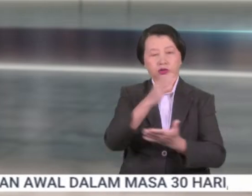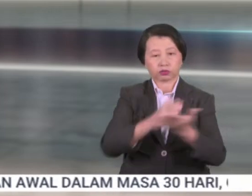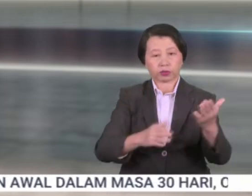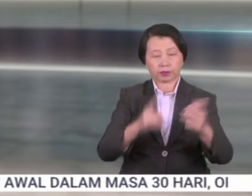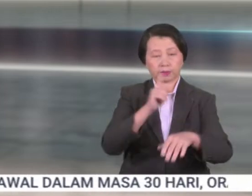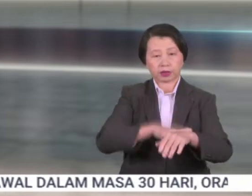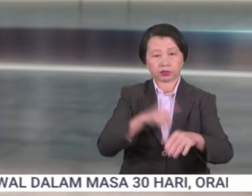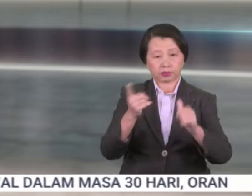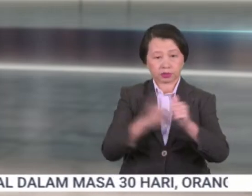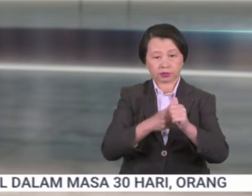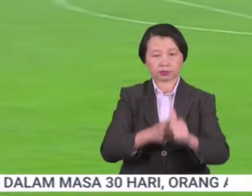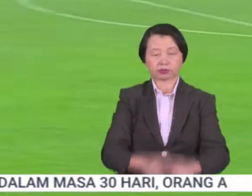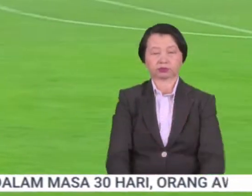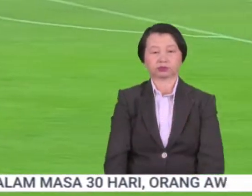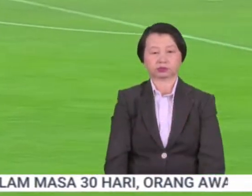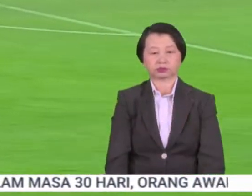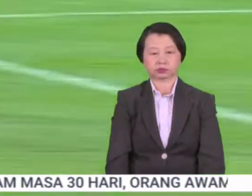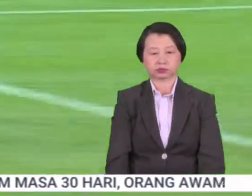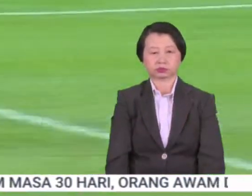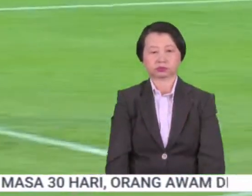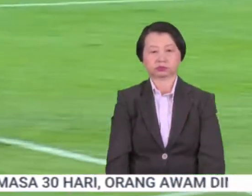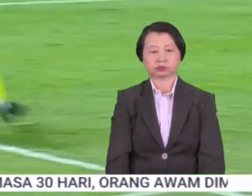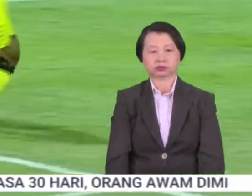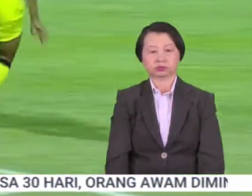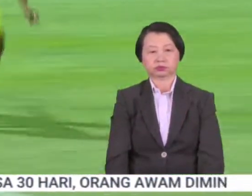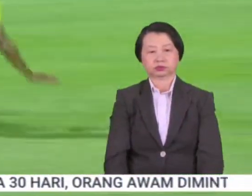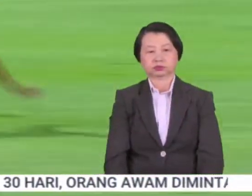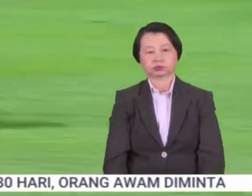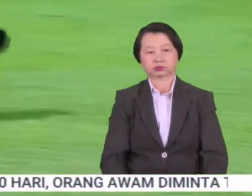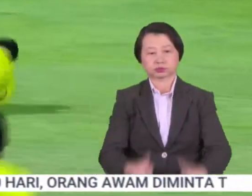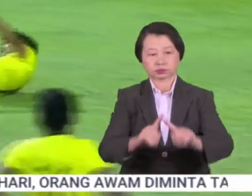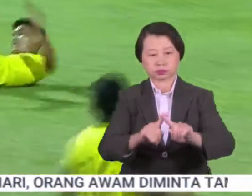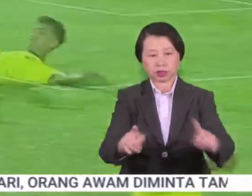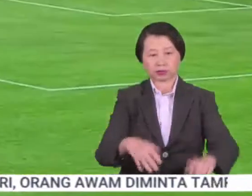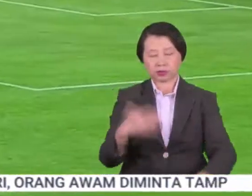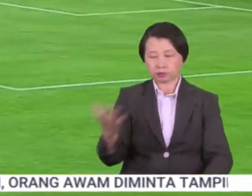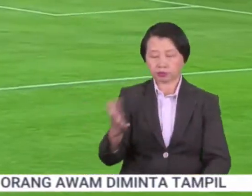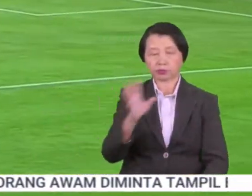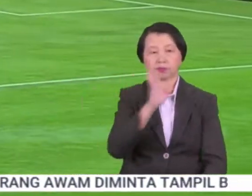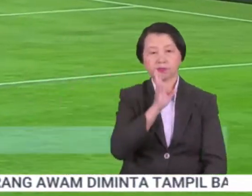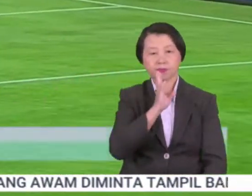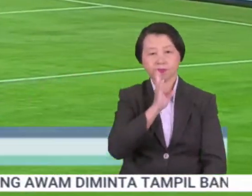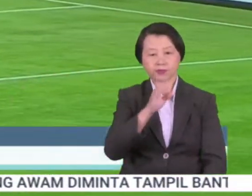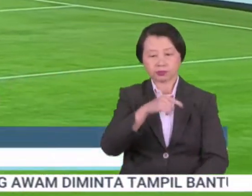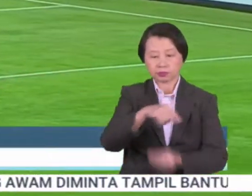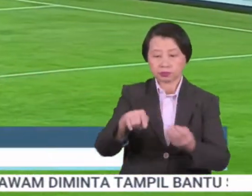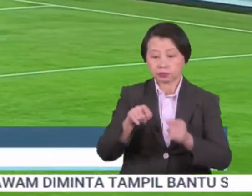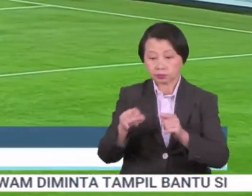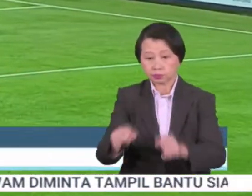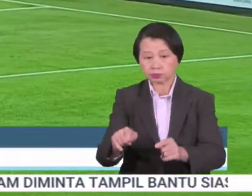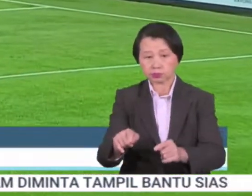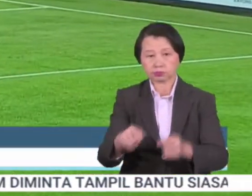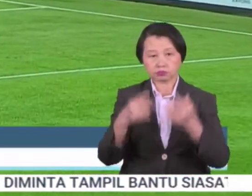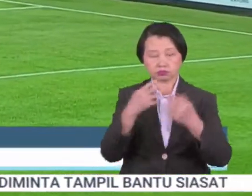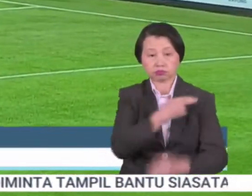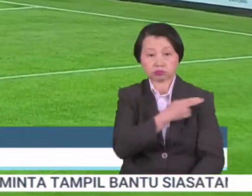masa pertama bagaimanapun beliau menekankan situasi